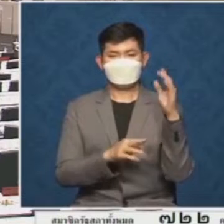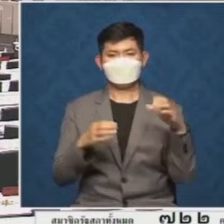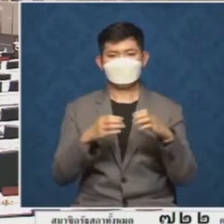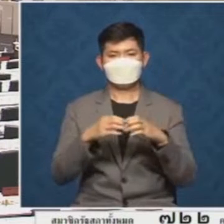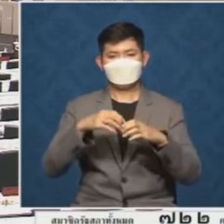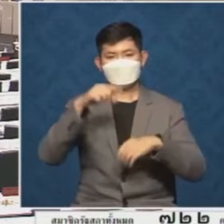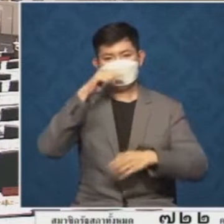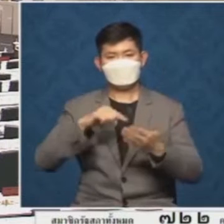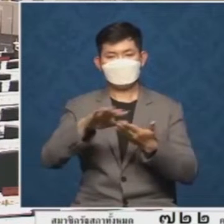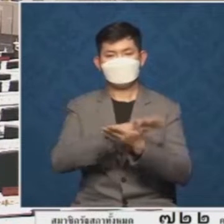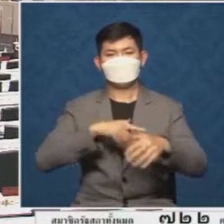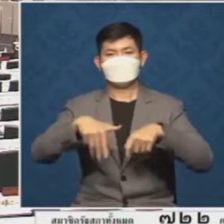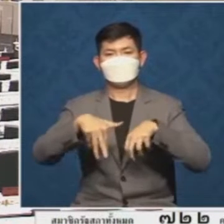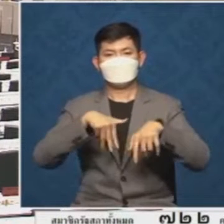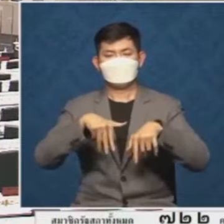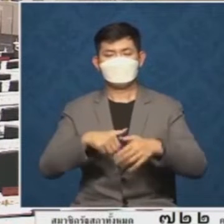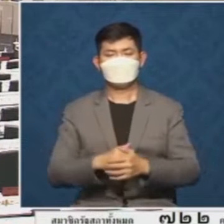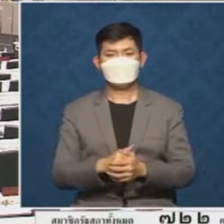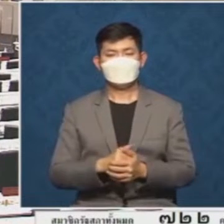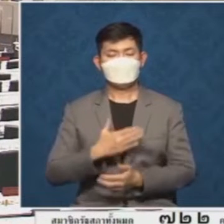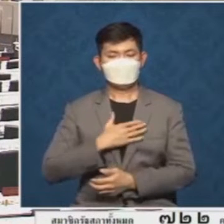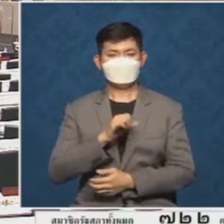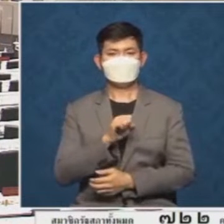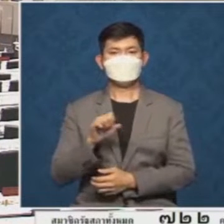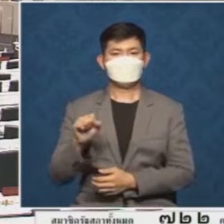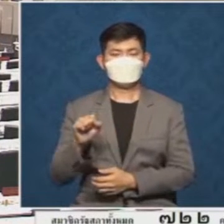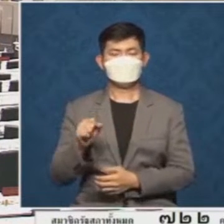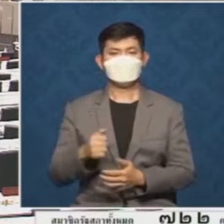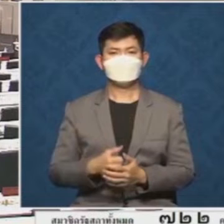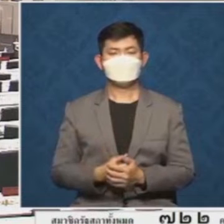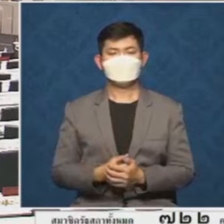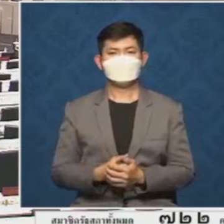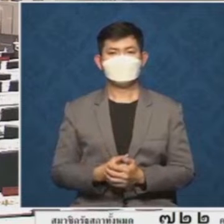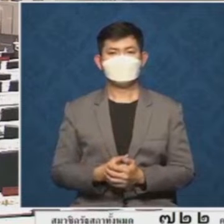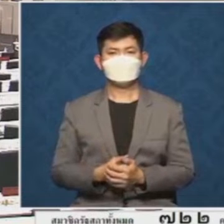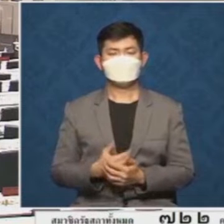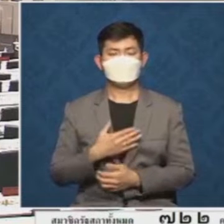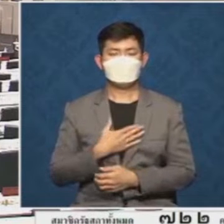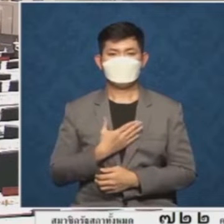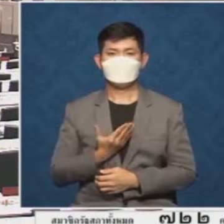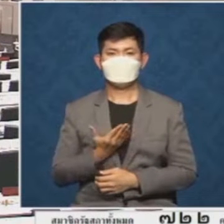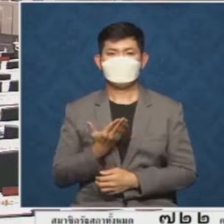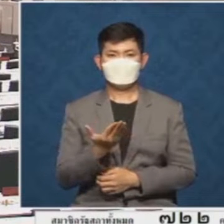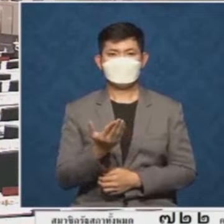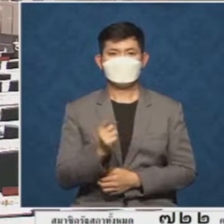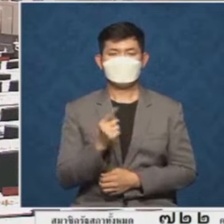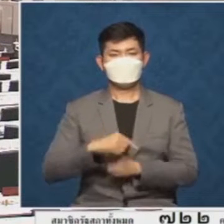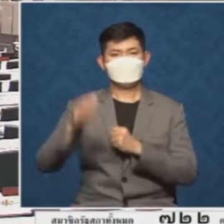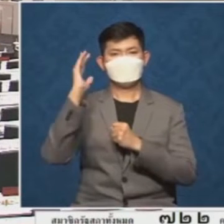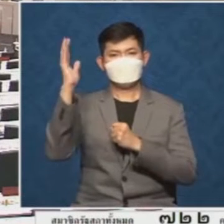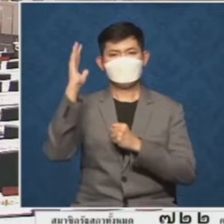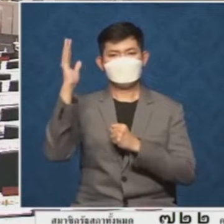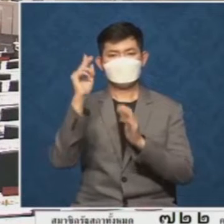มาชิกรัฐสภาท่านประธานครับผมขอเป็นส่วนหนึ่งในการอภิปราย